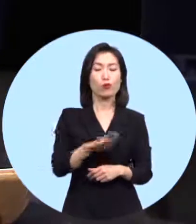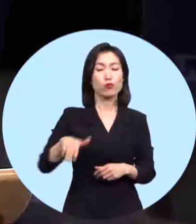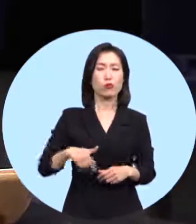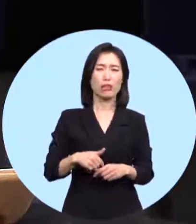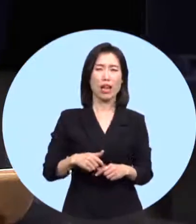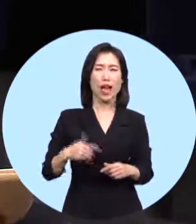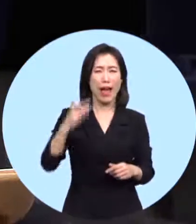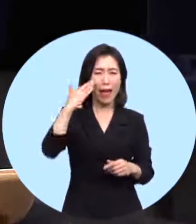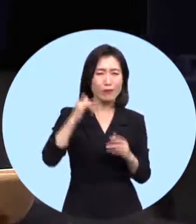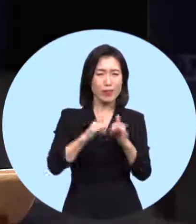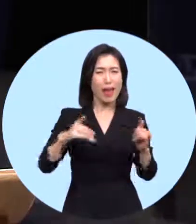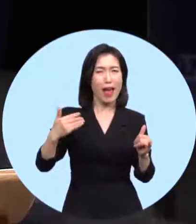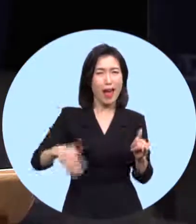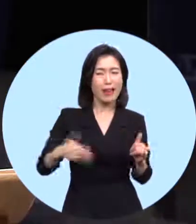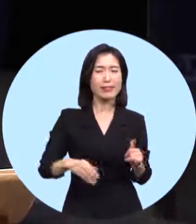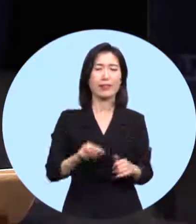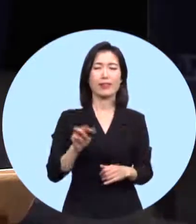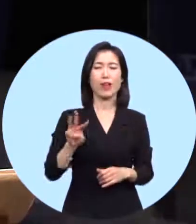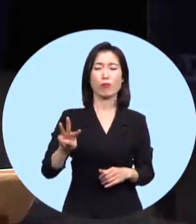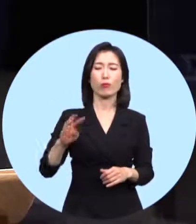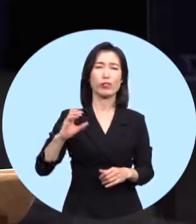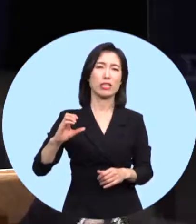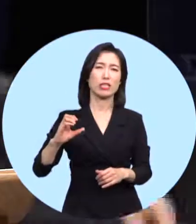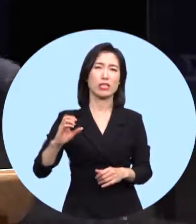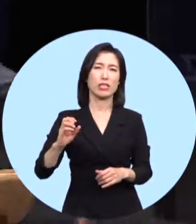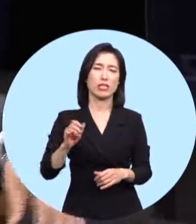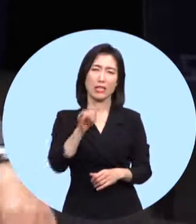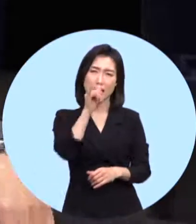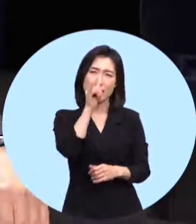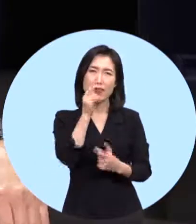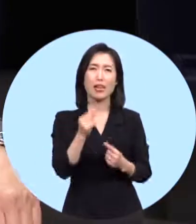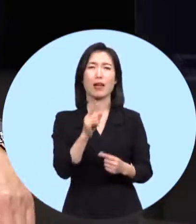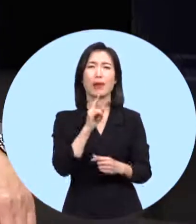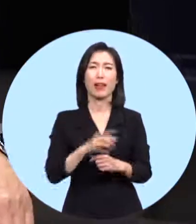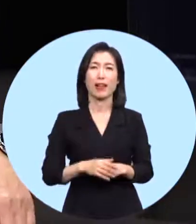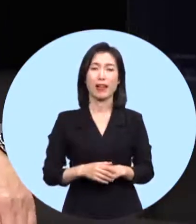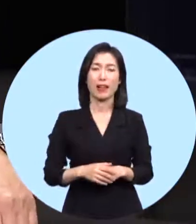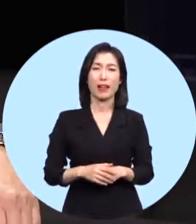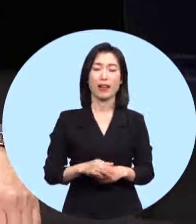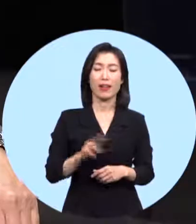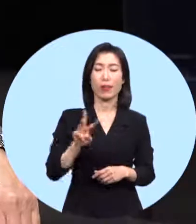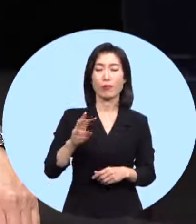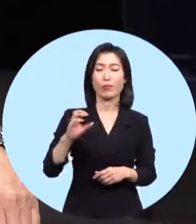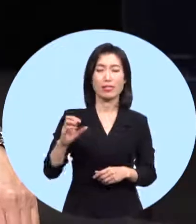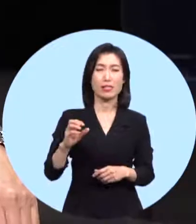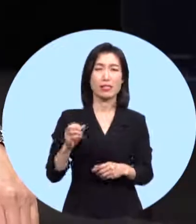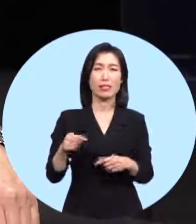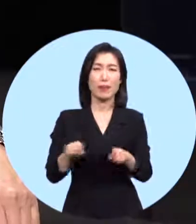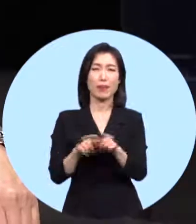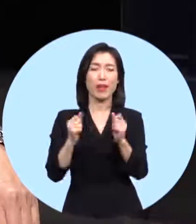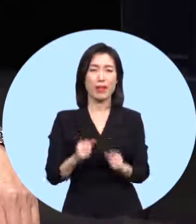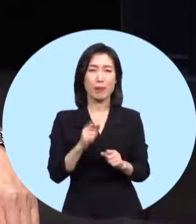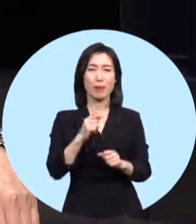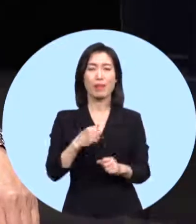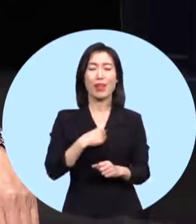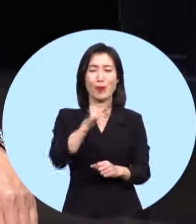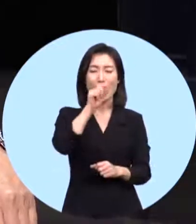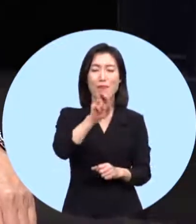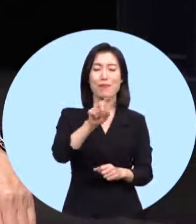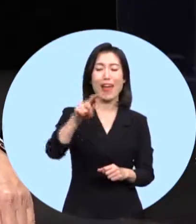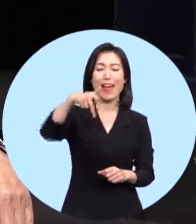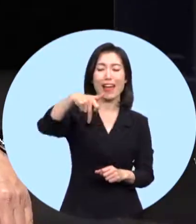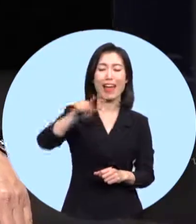WC에 있다 해서, 그랬더니 우리 제가 좋아하는 마카롱의 나라